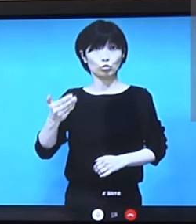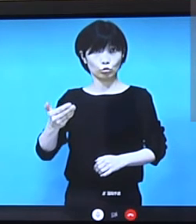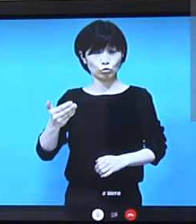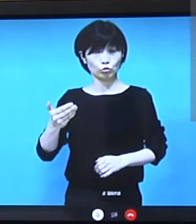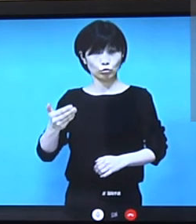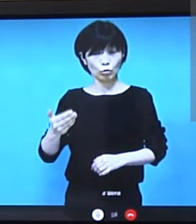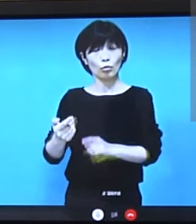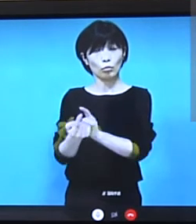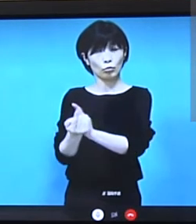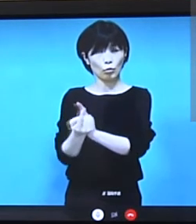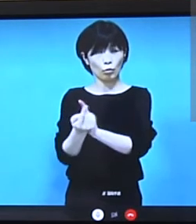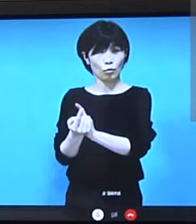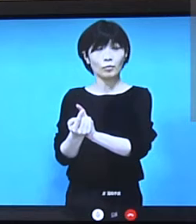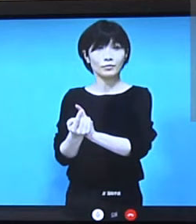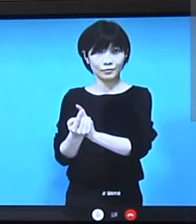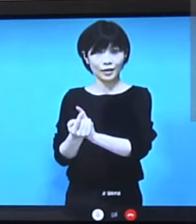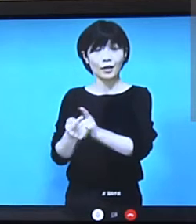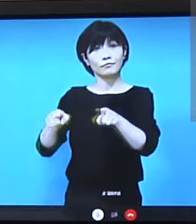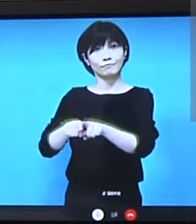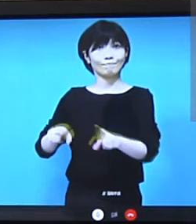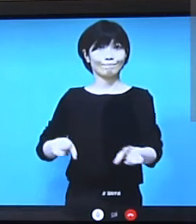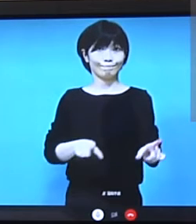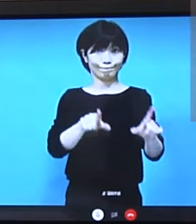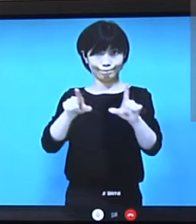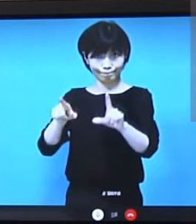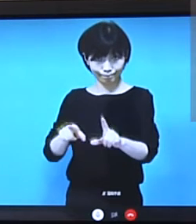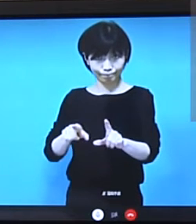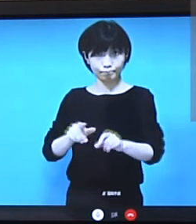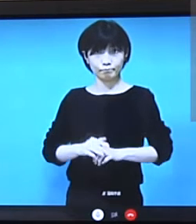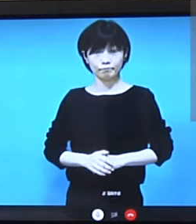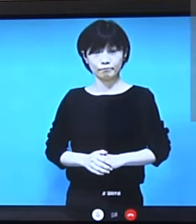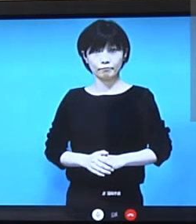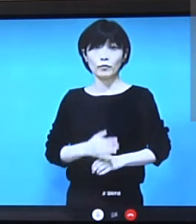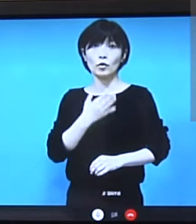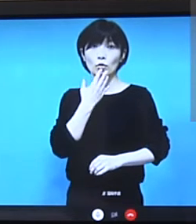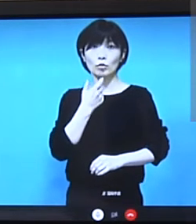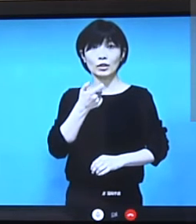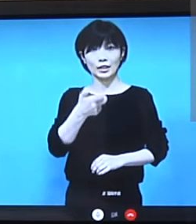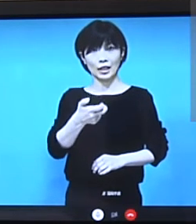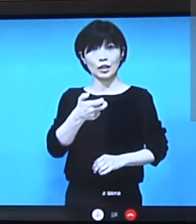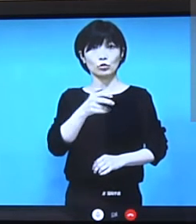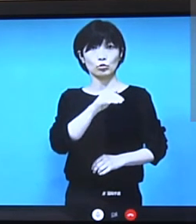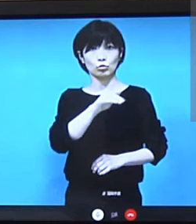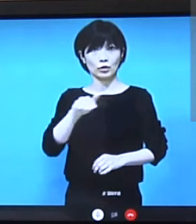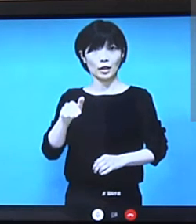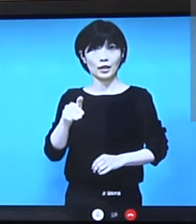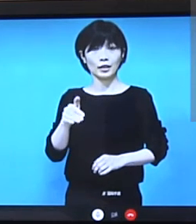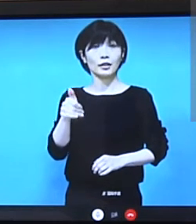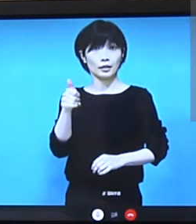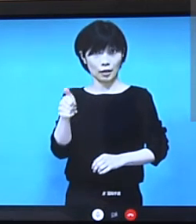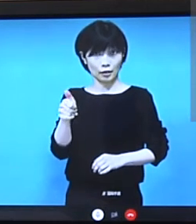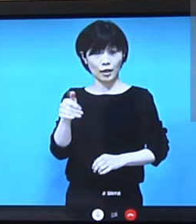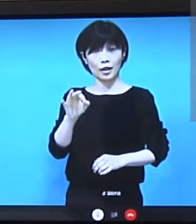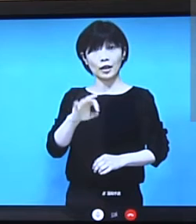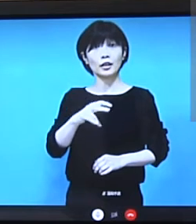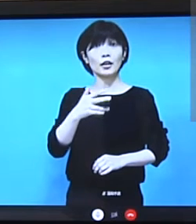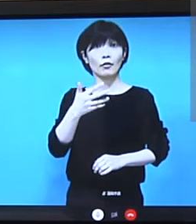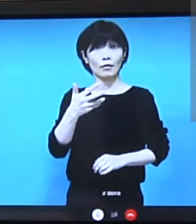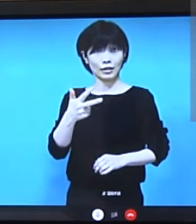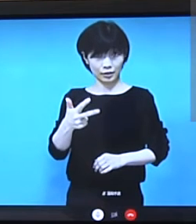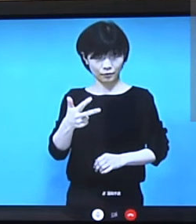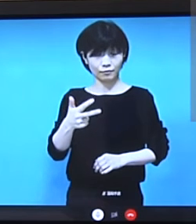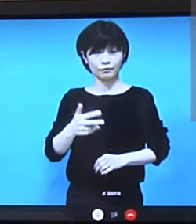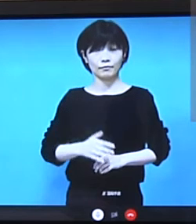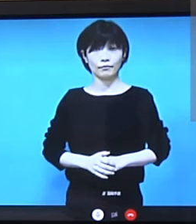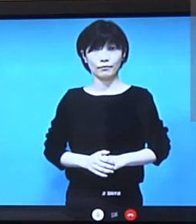者の方で、同居をされている方です。70代の男性、金沢市の方になります。24日の土曜